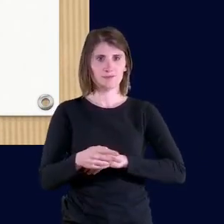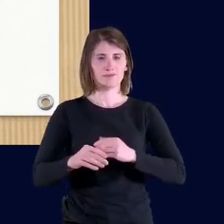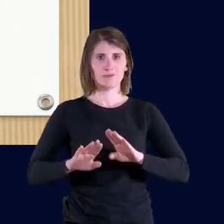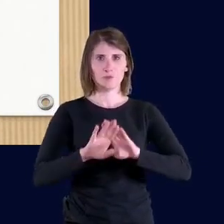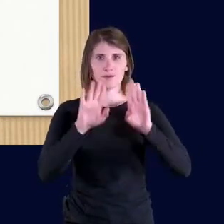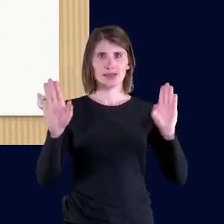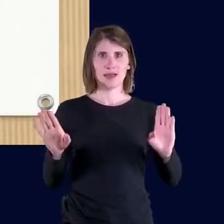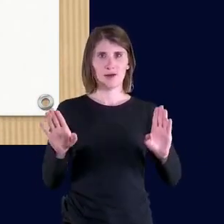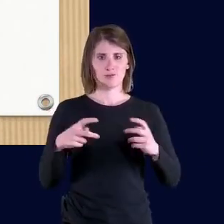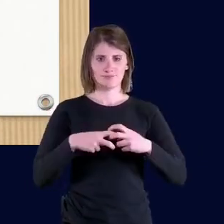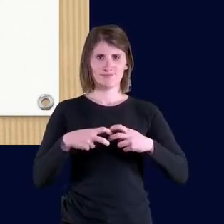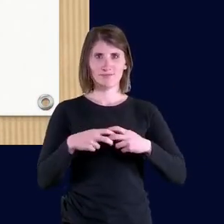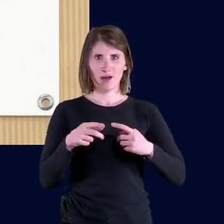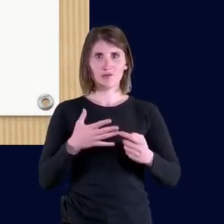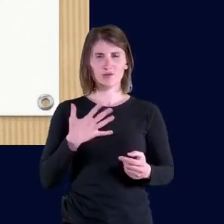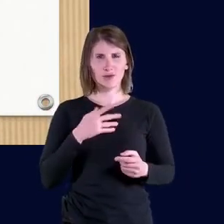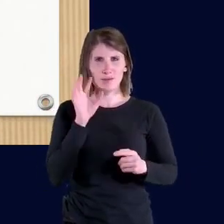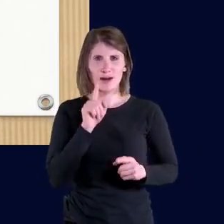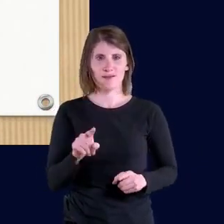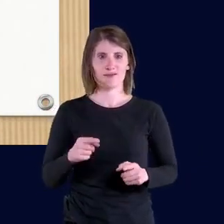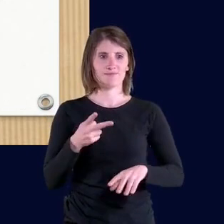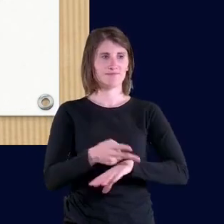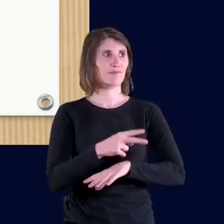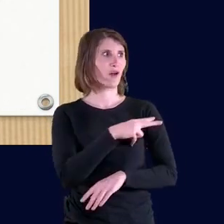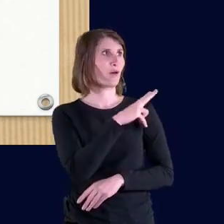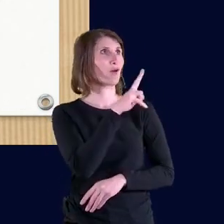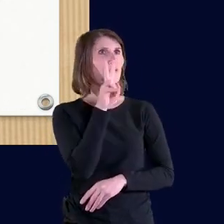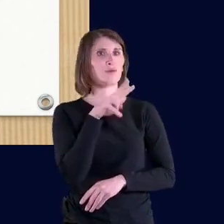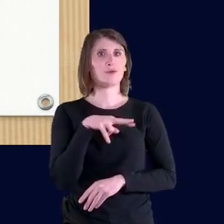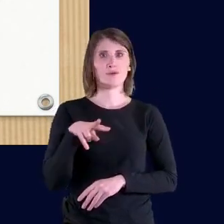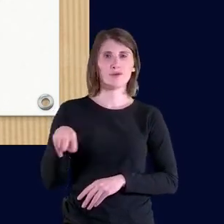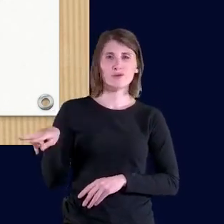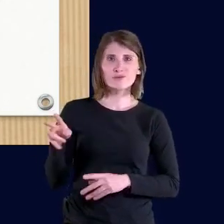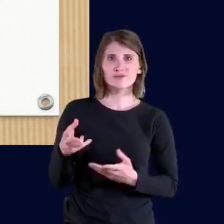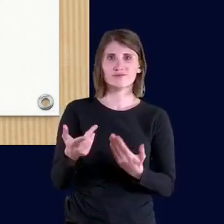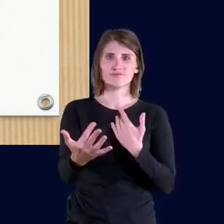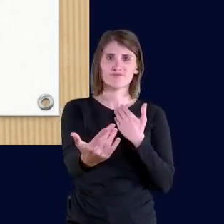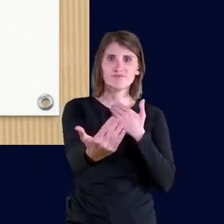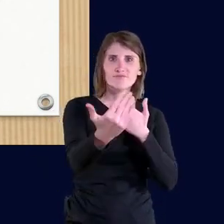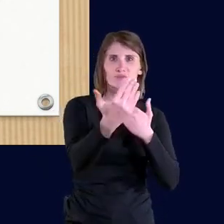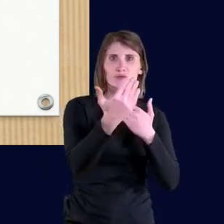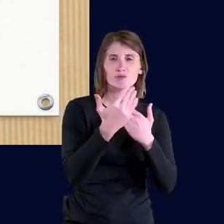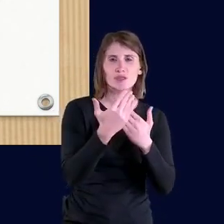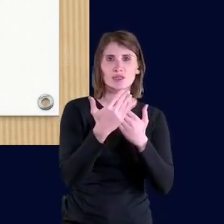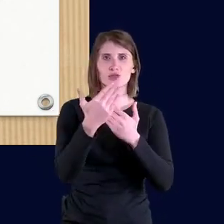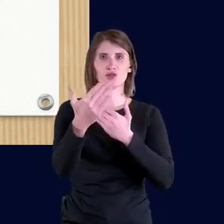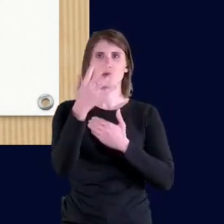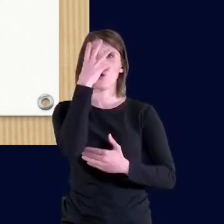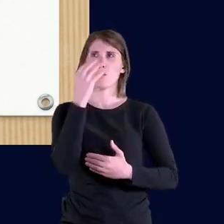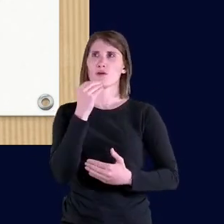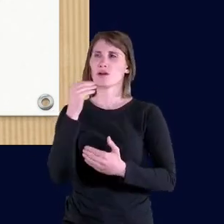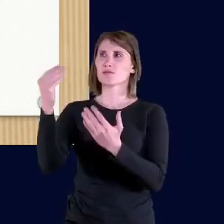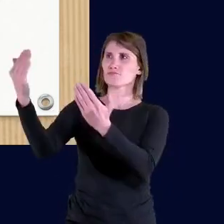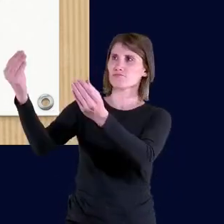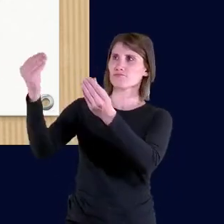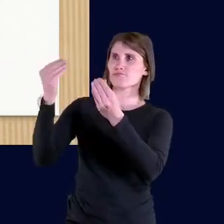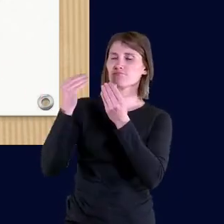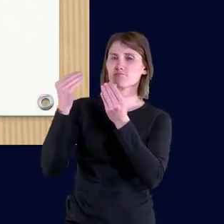przekierowywać się do określonych pokoi możemy przybliżać sobie te obrazy